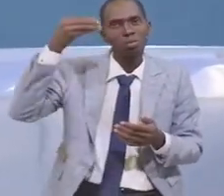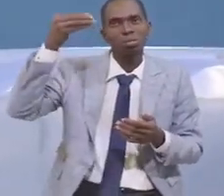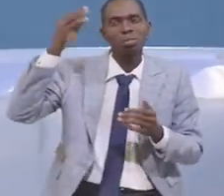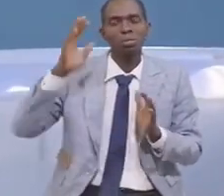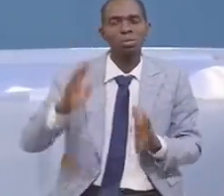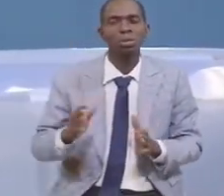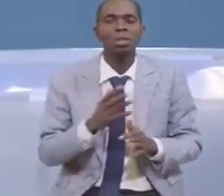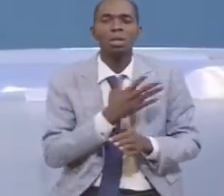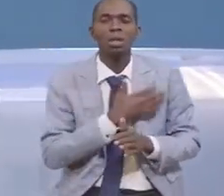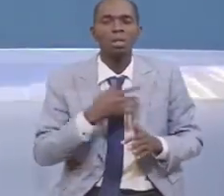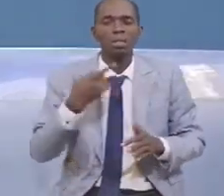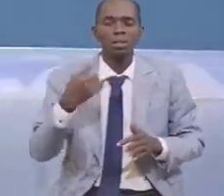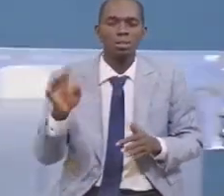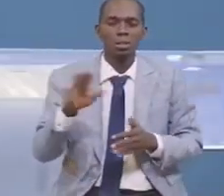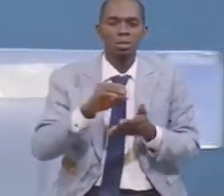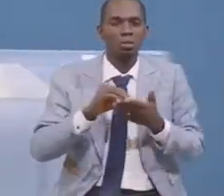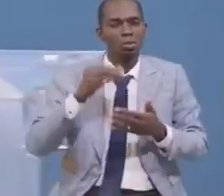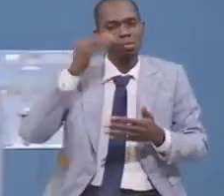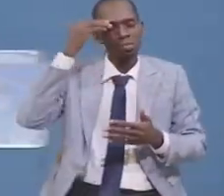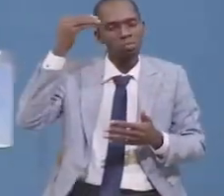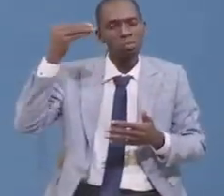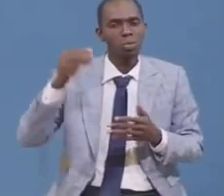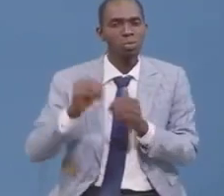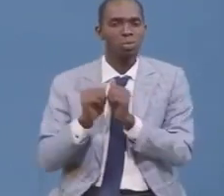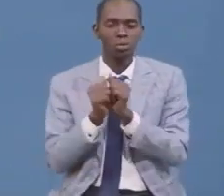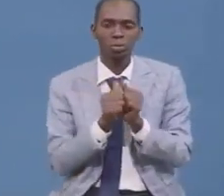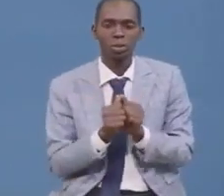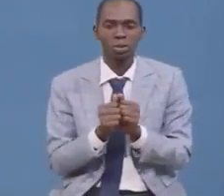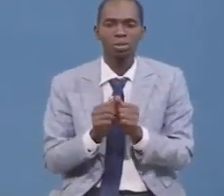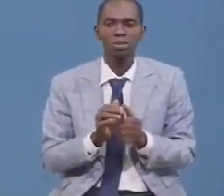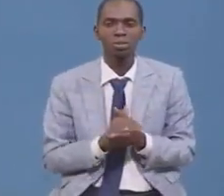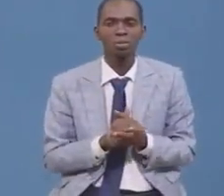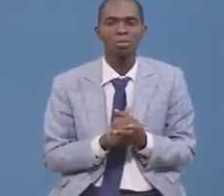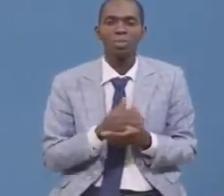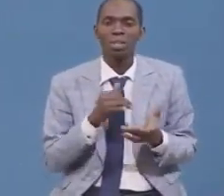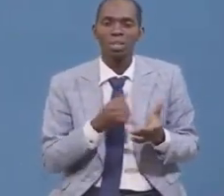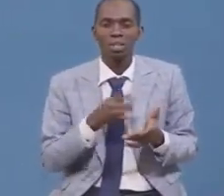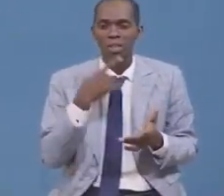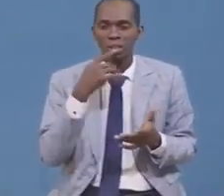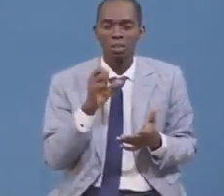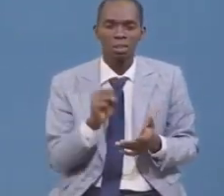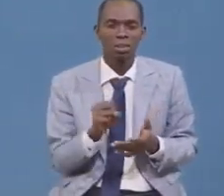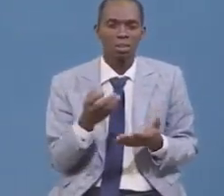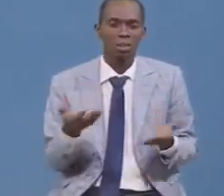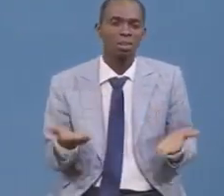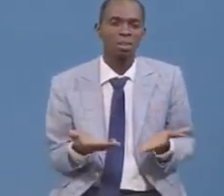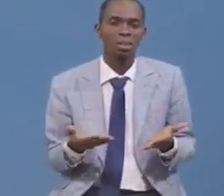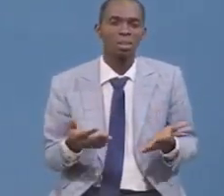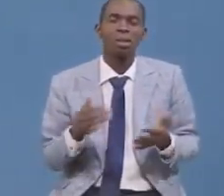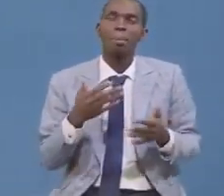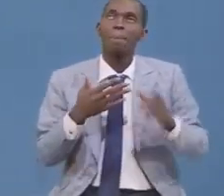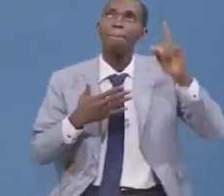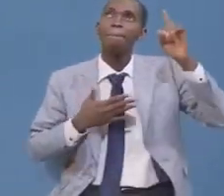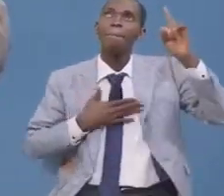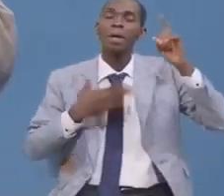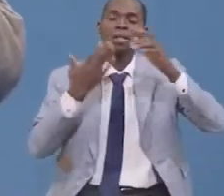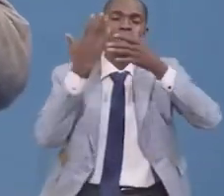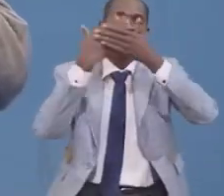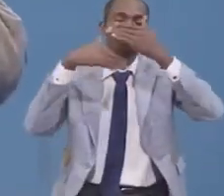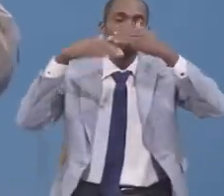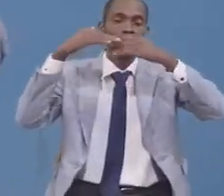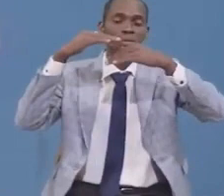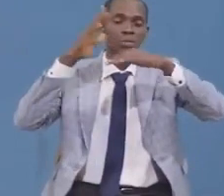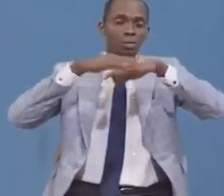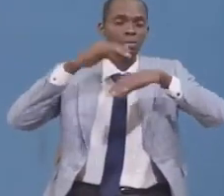philosophies together. వేదాంతులైన వారిని వారి వేదాంతములను కలిపి తీసుకురండి. Says, my thoughts, heavenly thoughts, are not